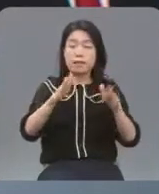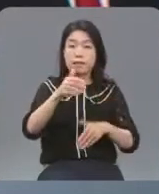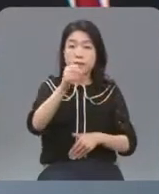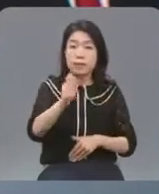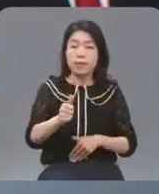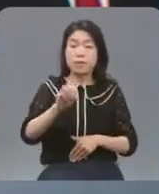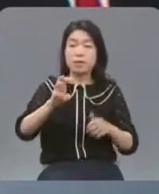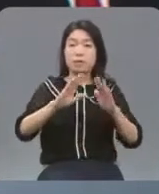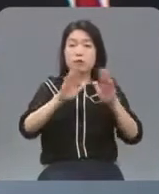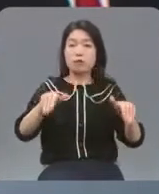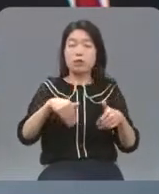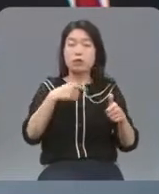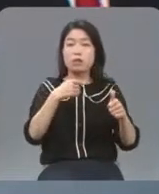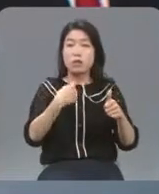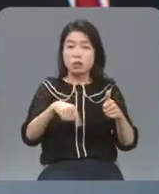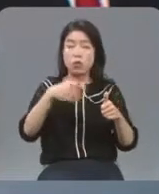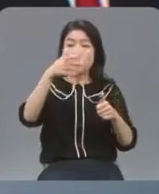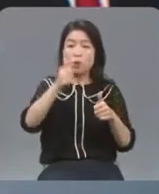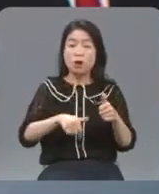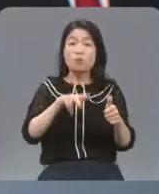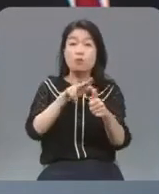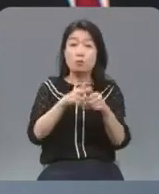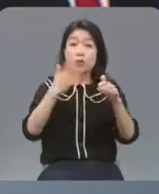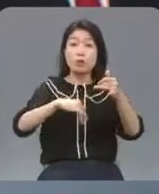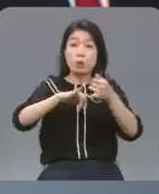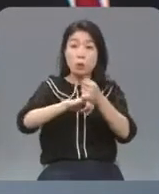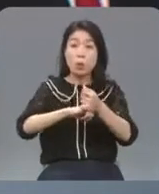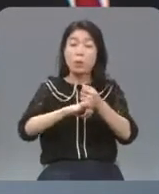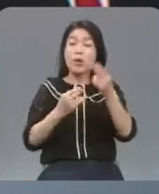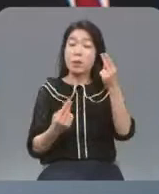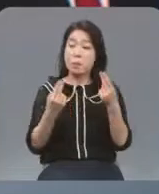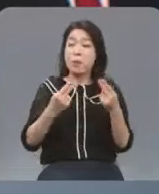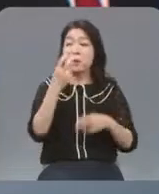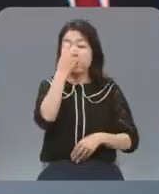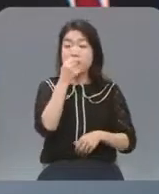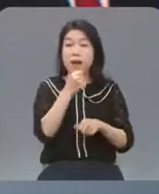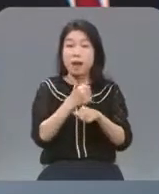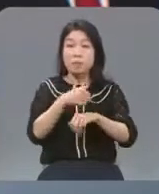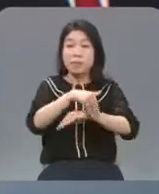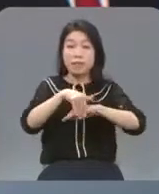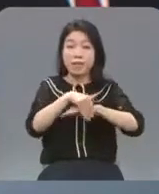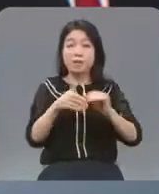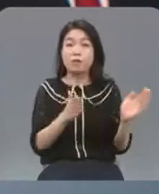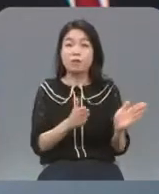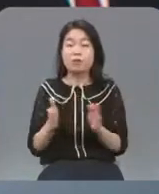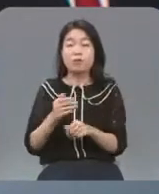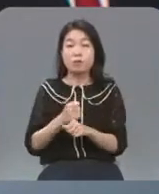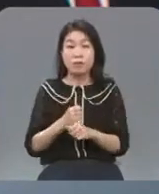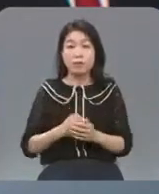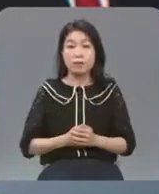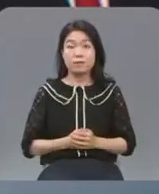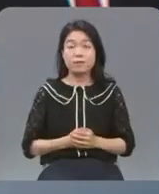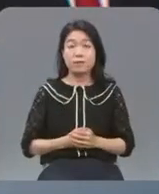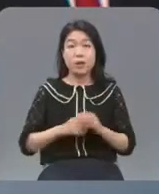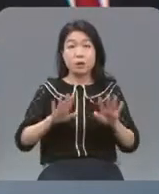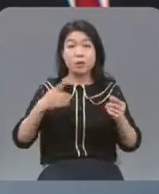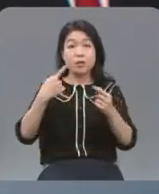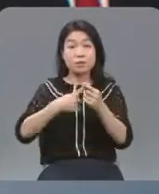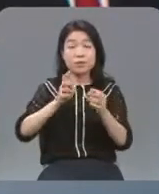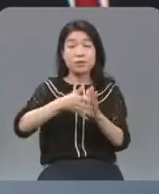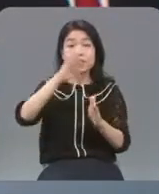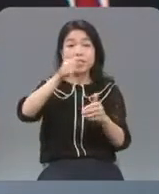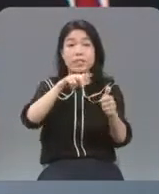버기 전남 c 도 교육감 후보들의 공약을 비교 점검 하는 기획을 마련합니다 먼저 오늘은 권기정